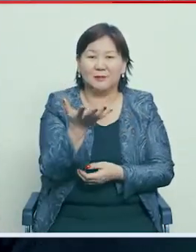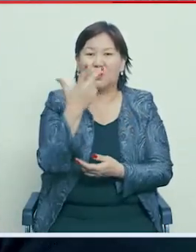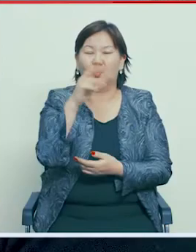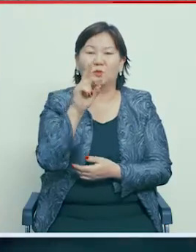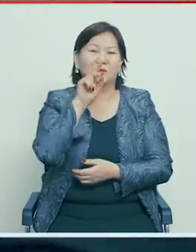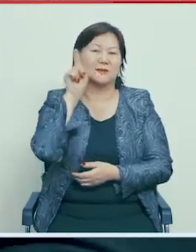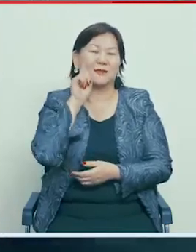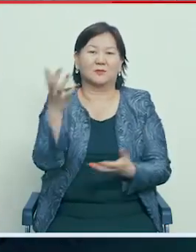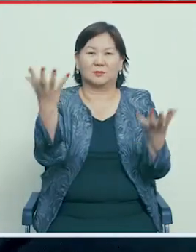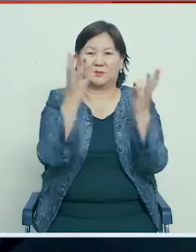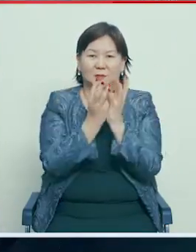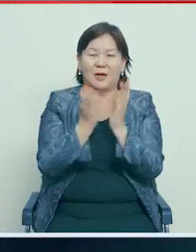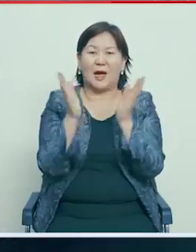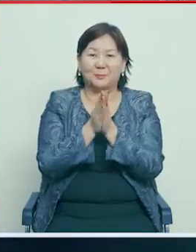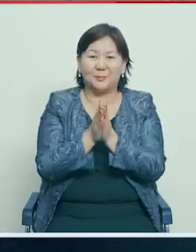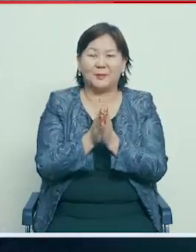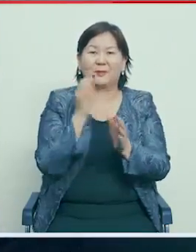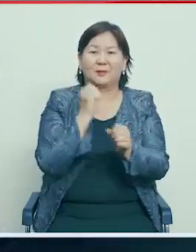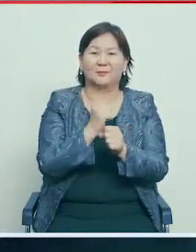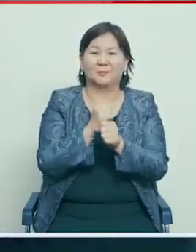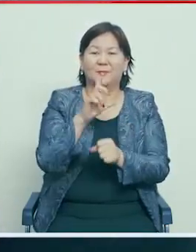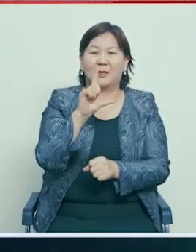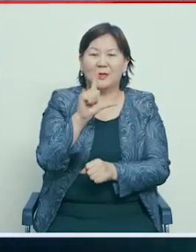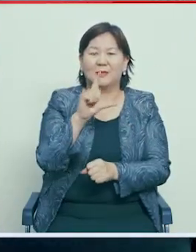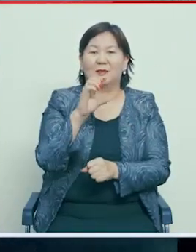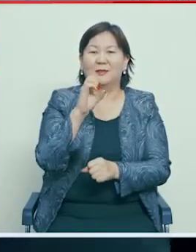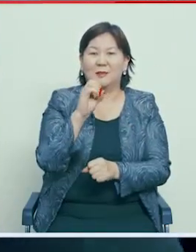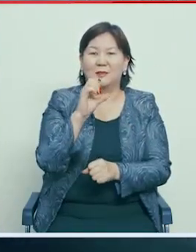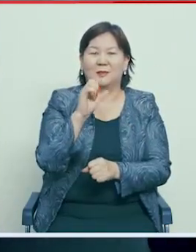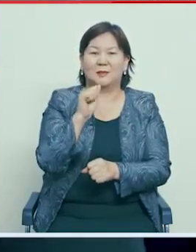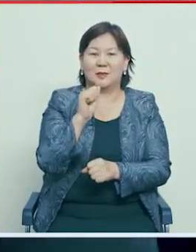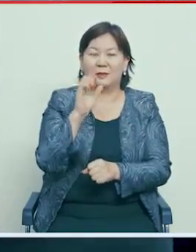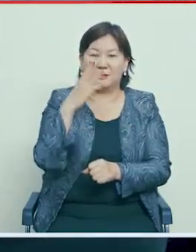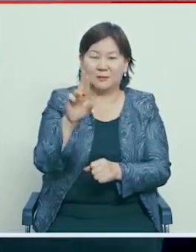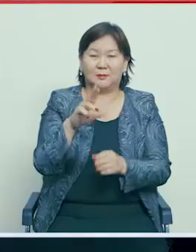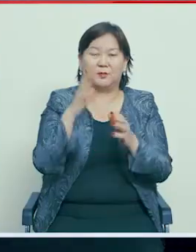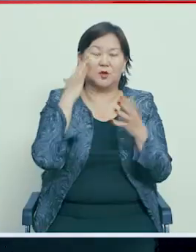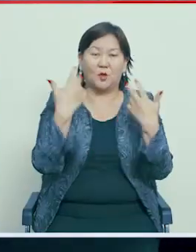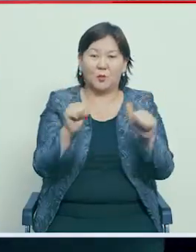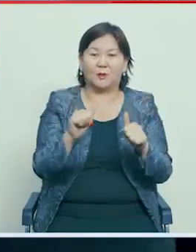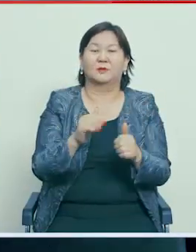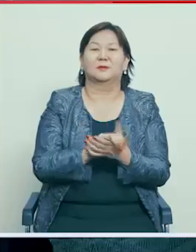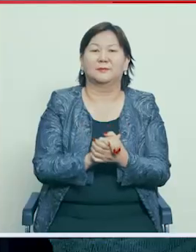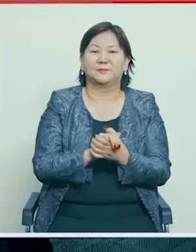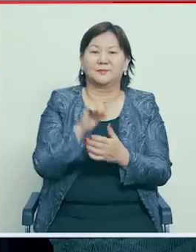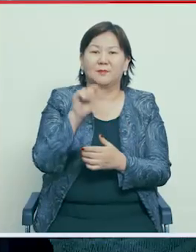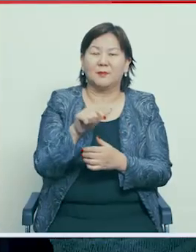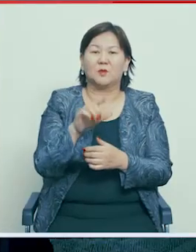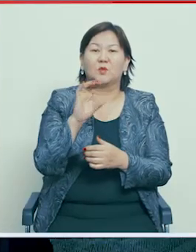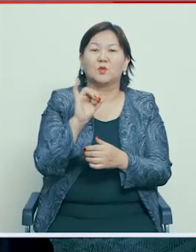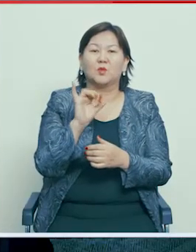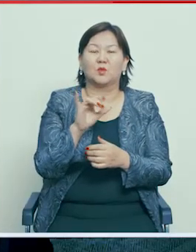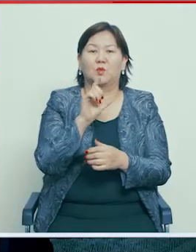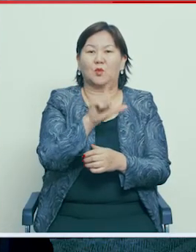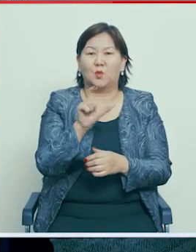30 залуучууд бид нар хамтраад саяхан тэр lead talks гэдэг ивентийг зохион байгууллаа. Тэгээ энэ дотор юу байсан